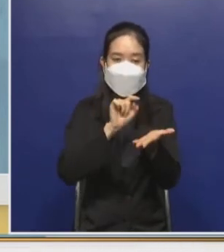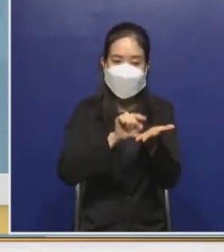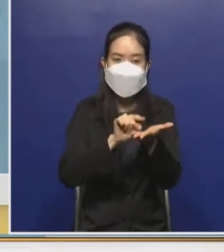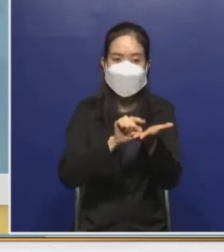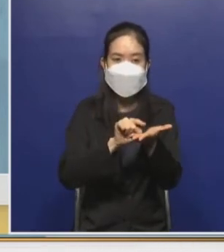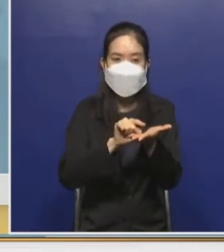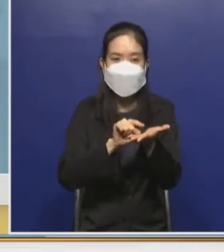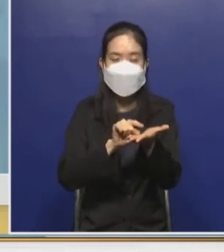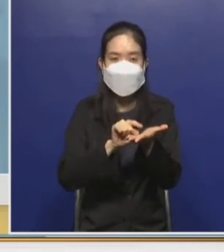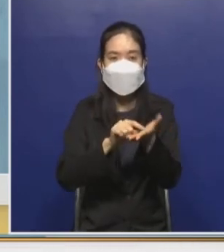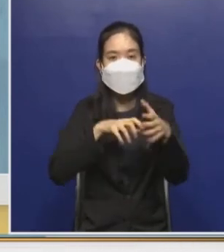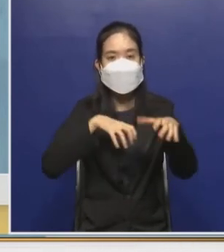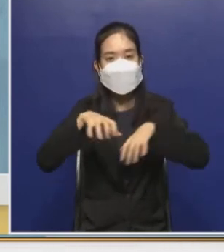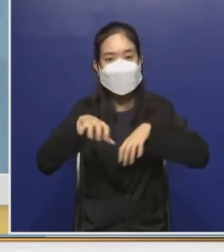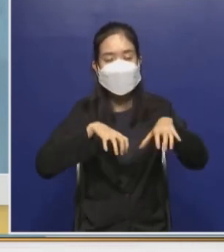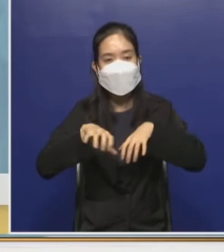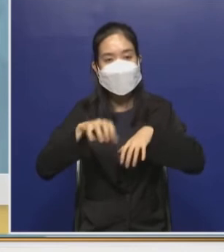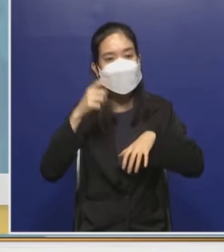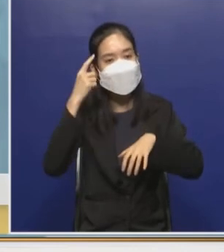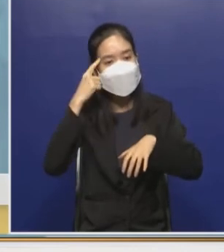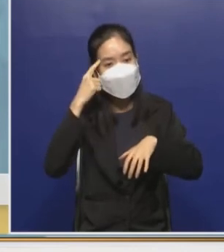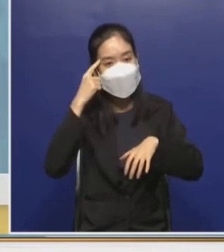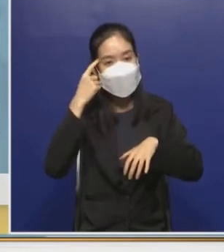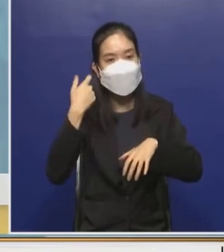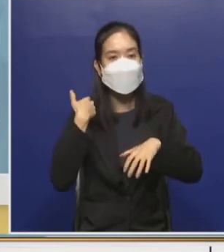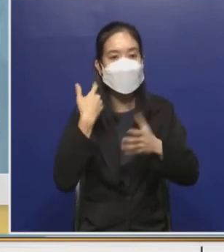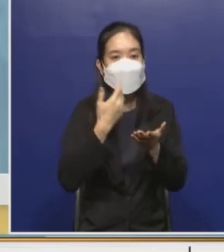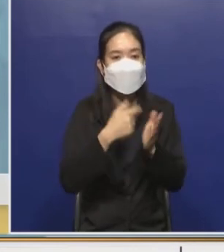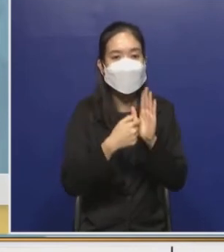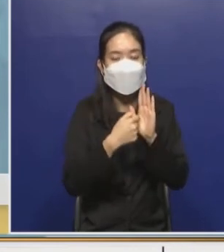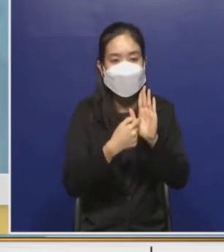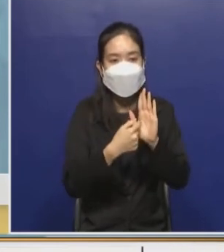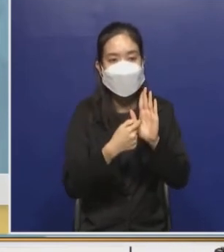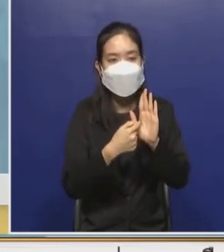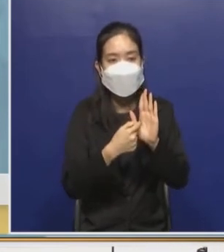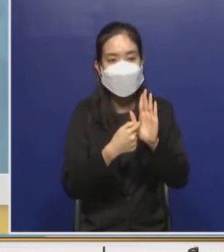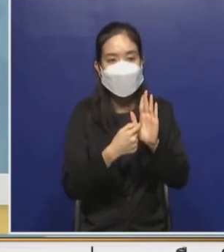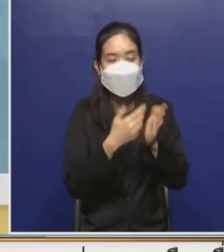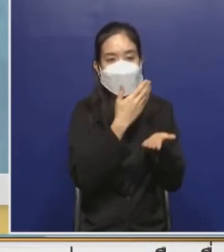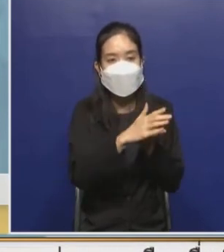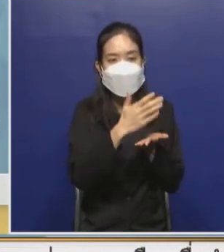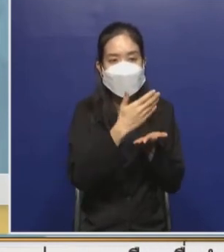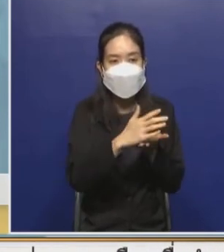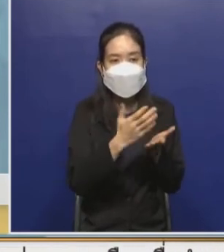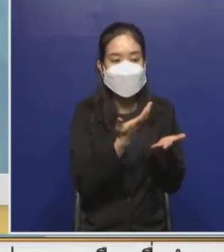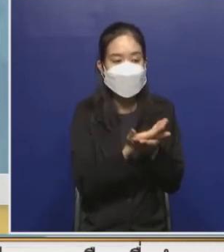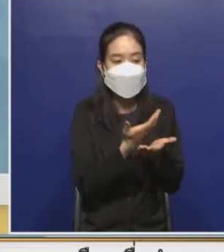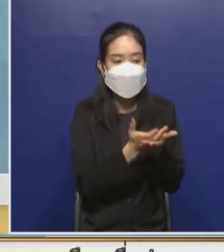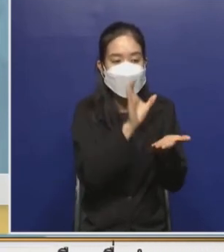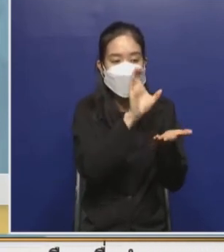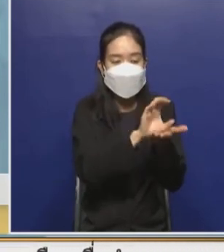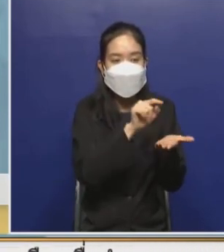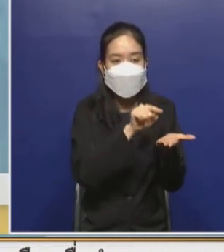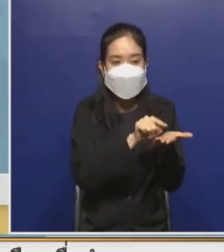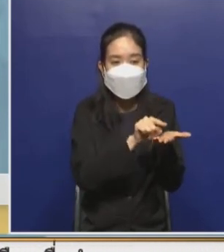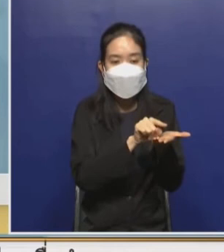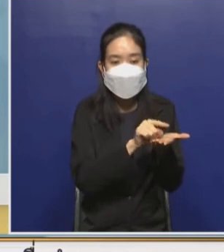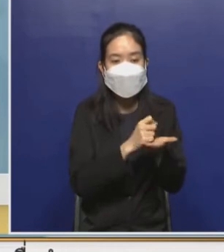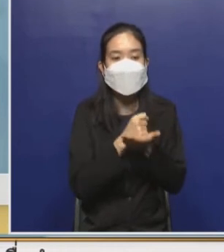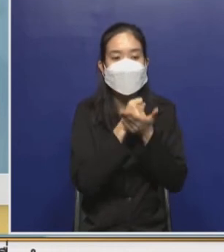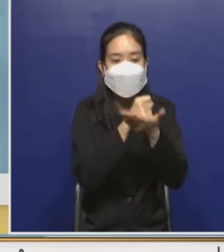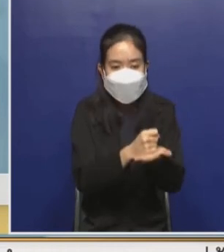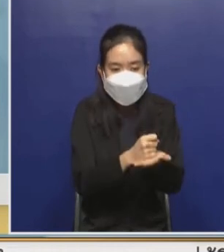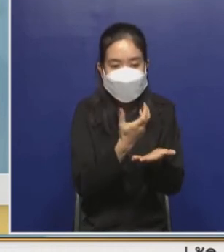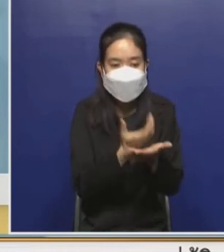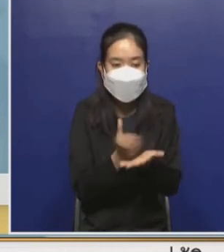แต่ตองกระจายการจัทำงบประมาณไปสพมภาคแลทองผินเต่น แบ้งเงินอุดหนนเฉพาะ regulationงบลงทุน